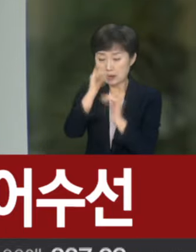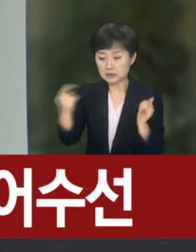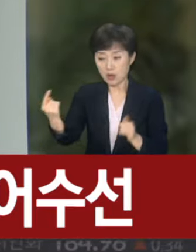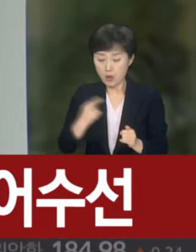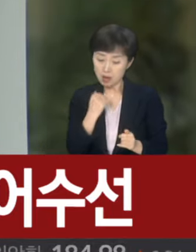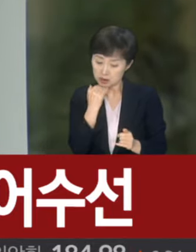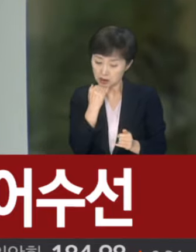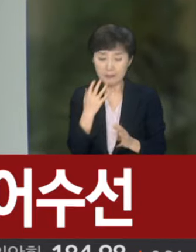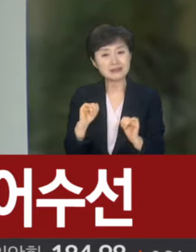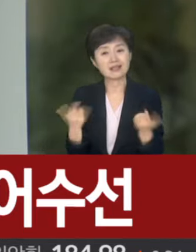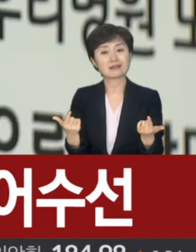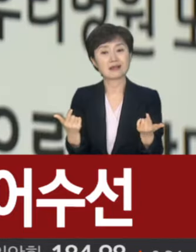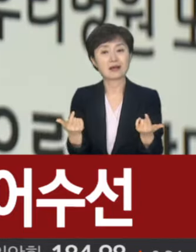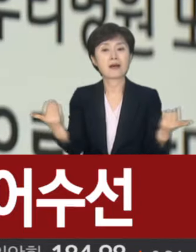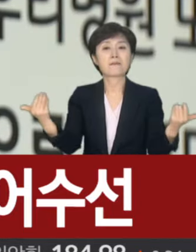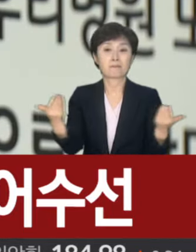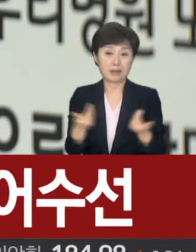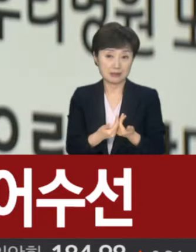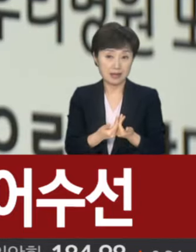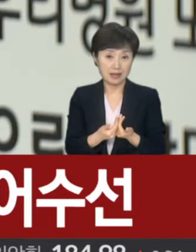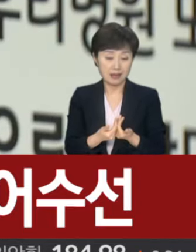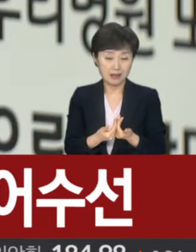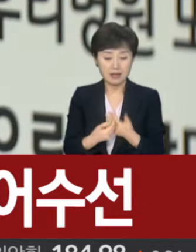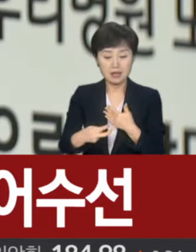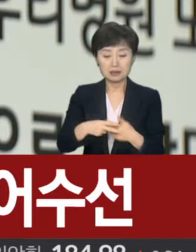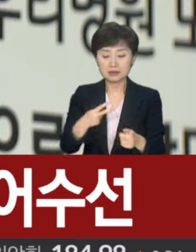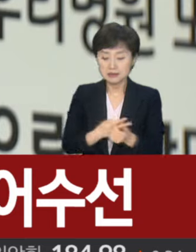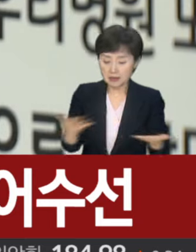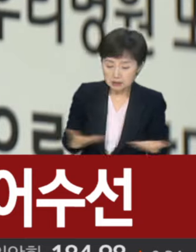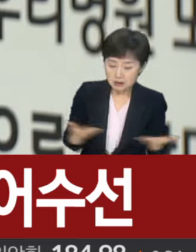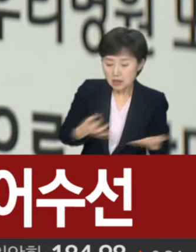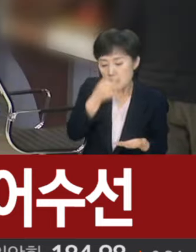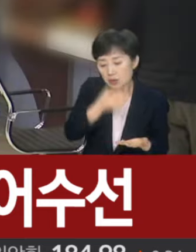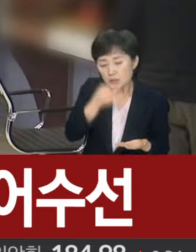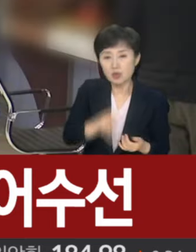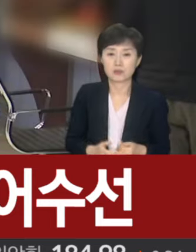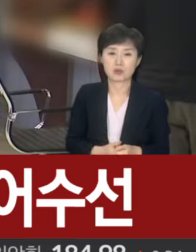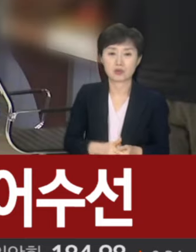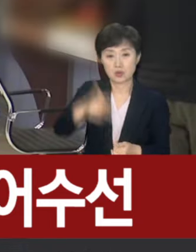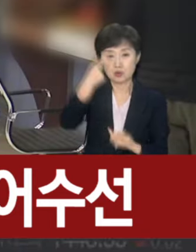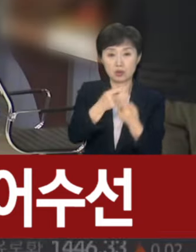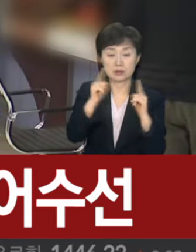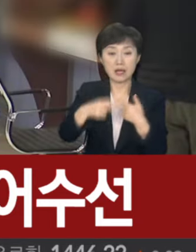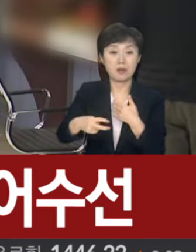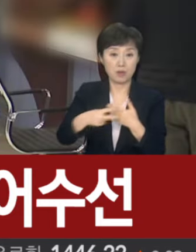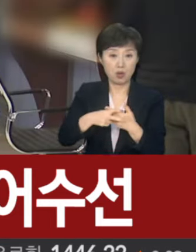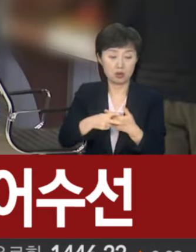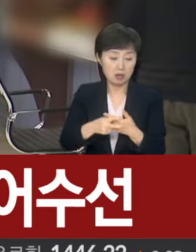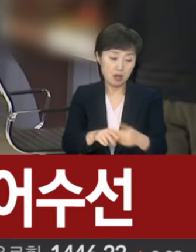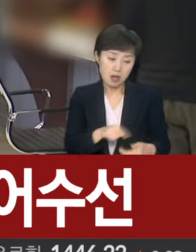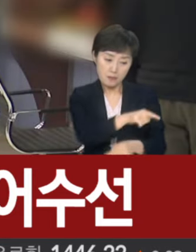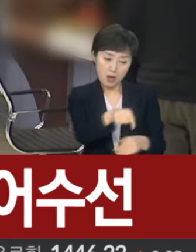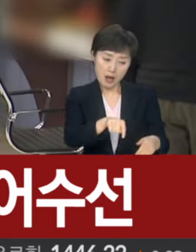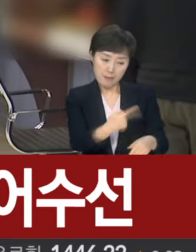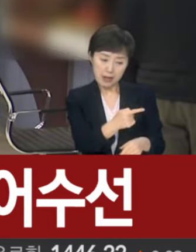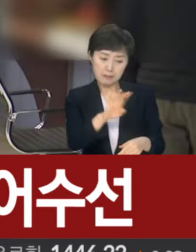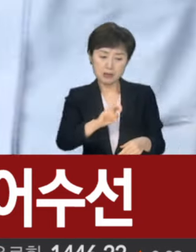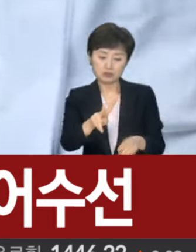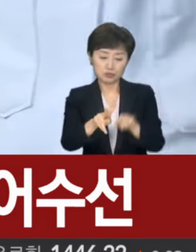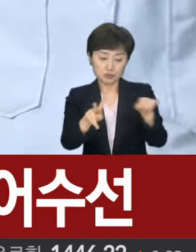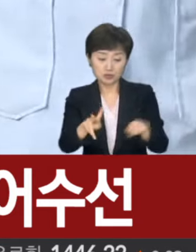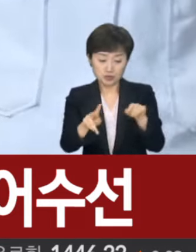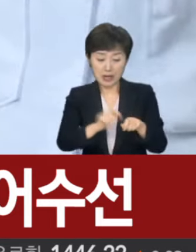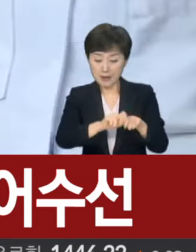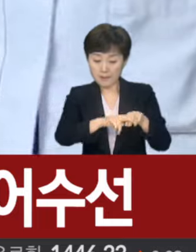길지 않습니다. 반대로 남은 의료진들은 굉장히 분주합니다. 조선대병원 전공의 142명 중 사직서를